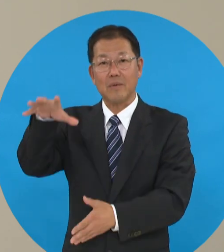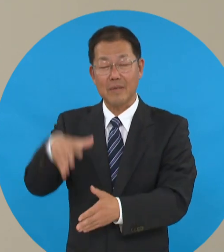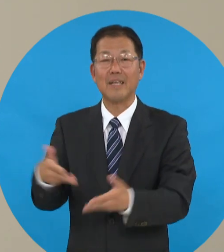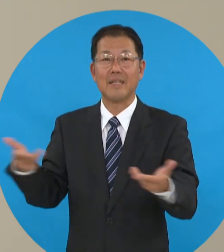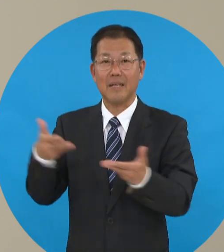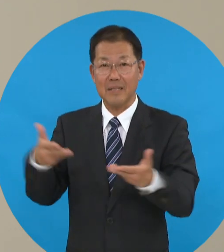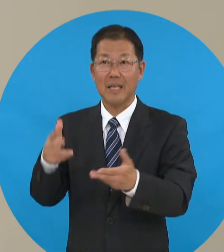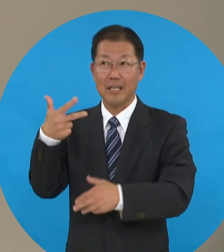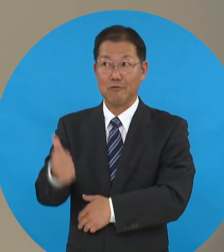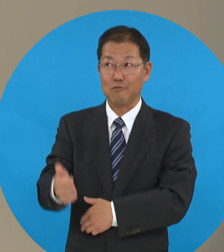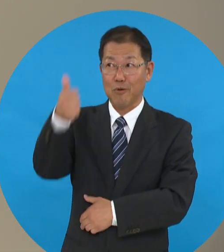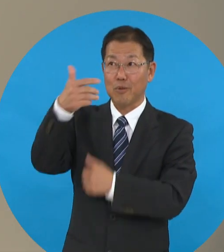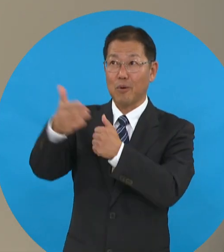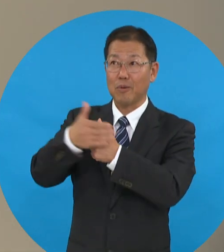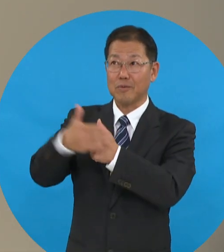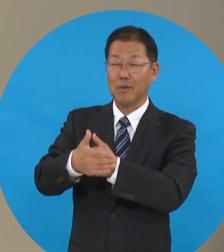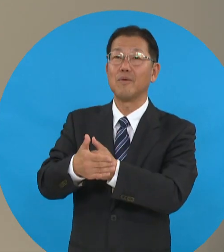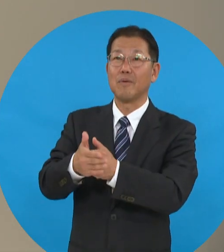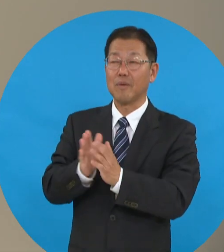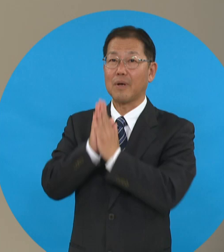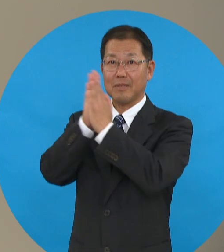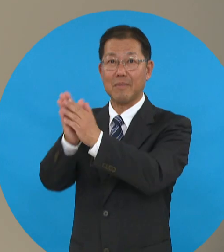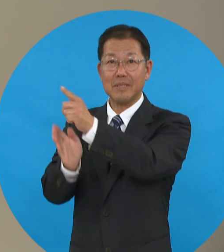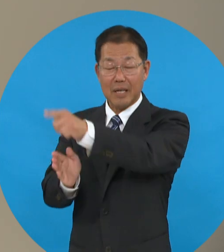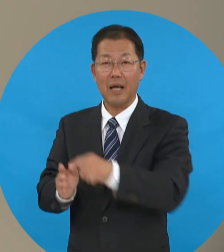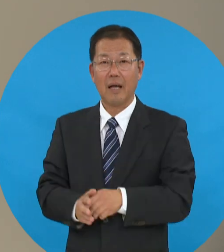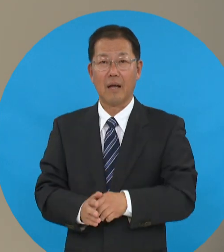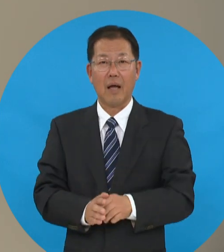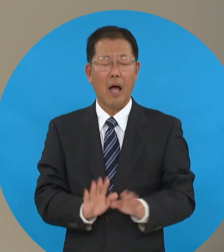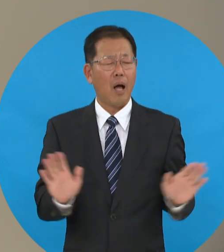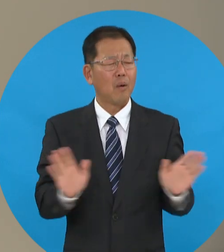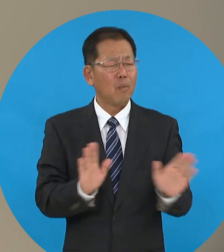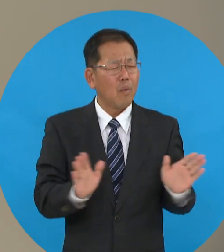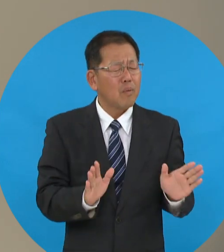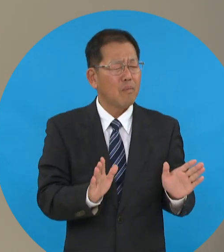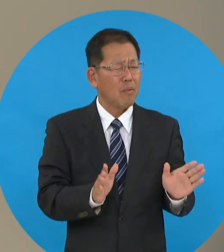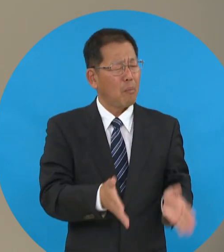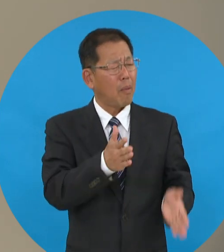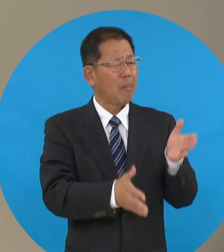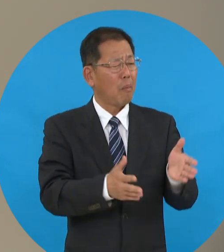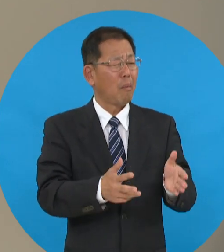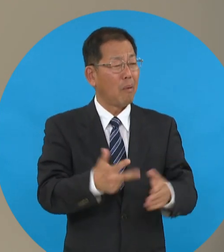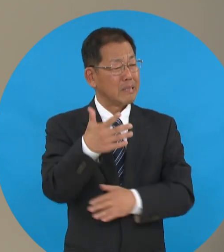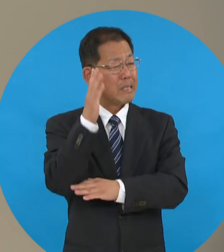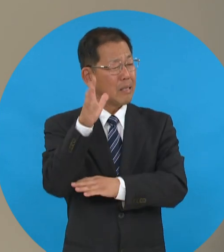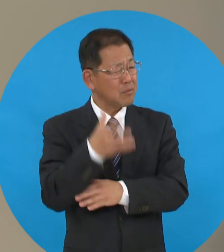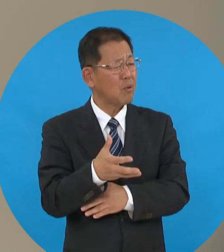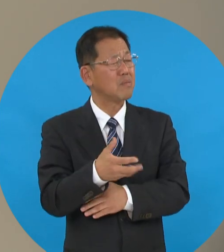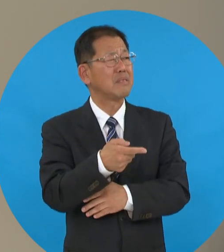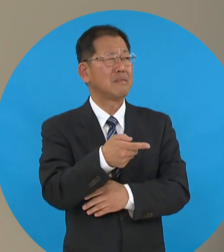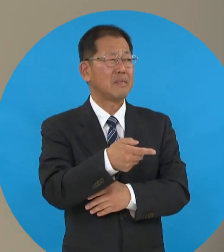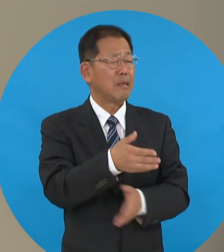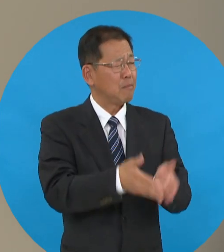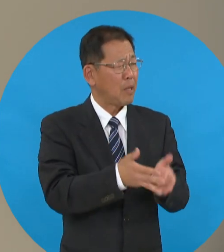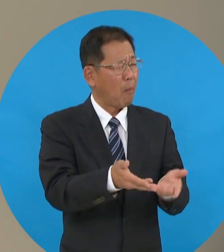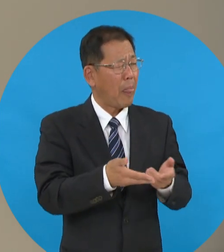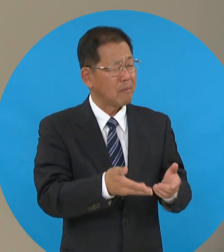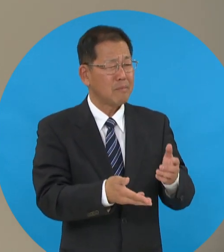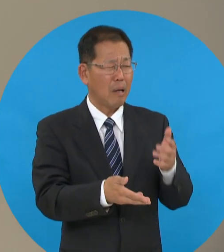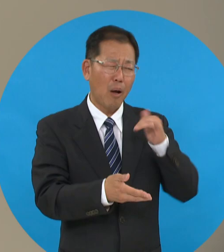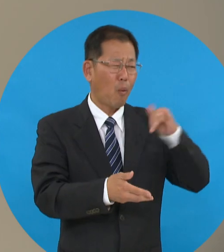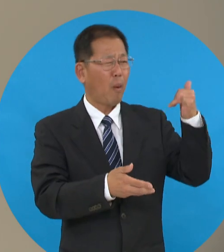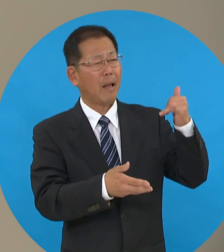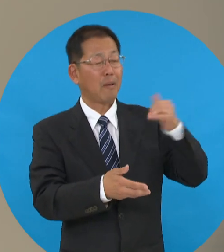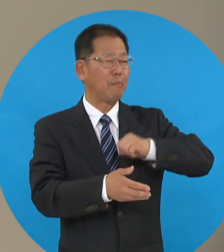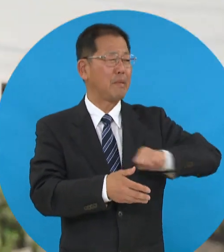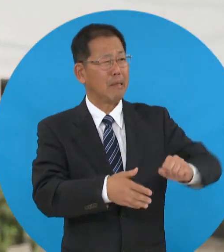しました。子どもの面倒を市役所に見てもらうのは親の身勝手と追い返され、